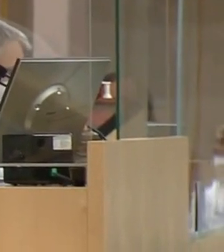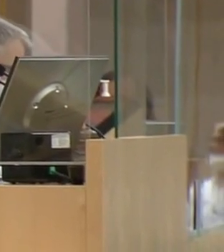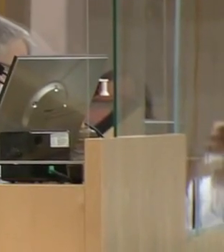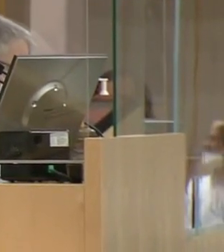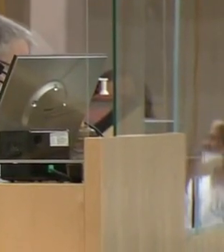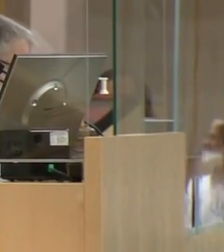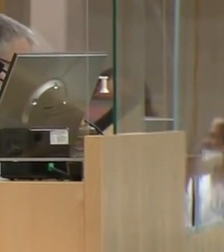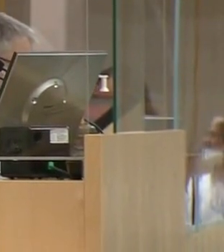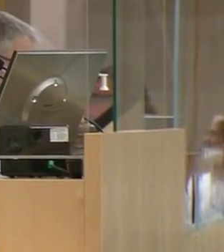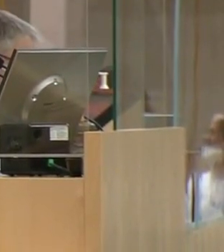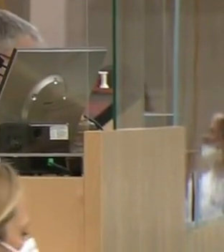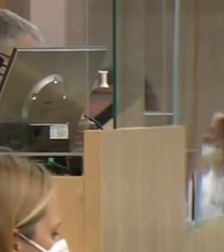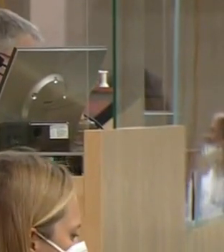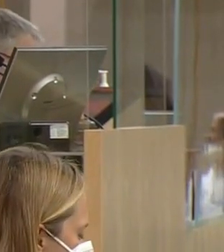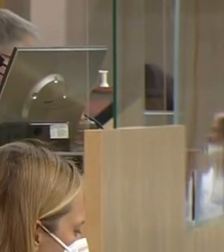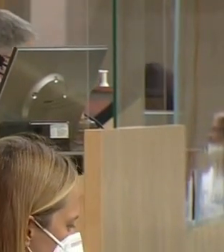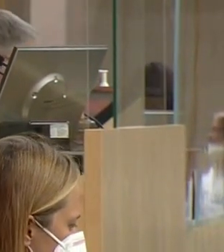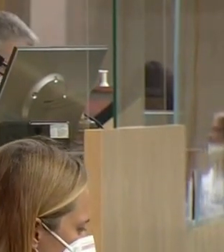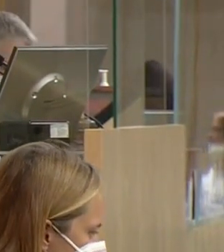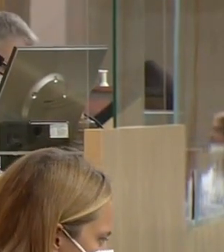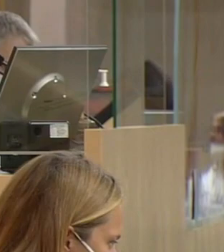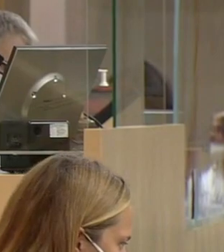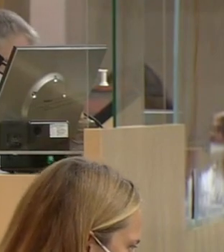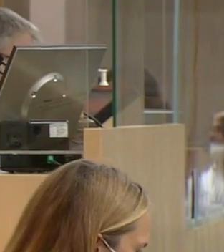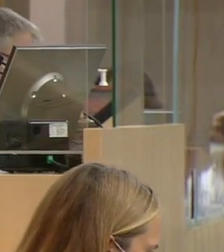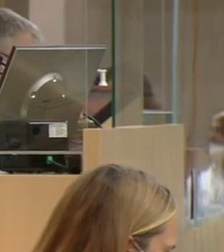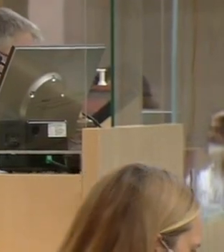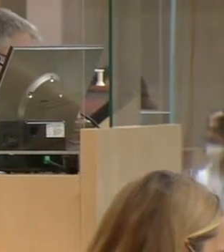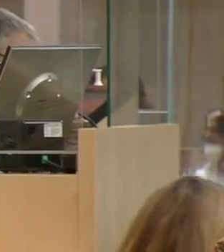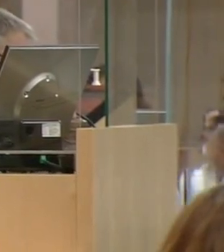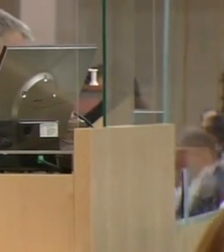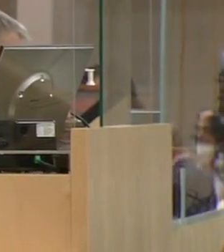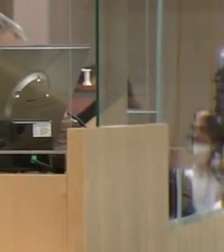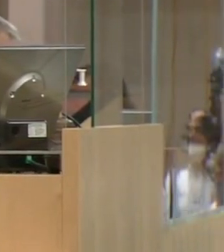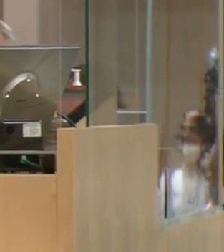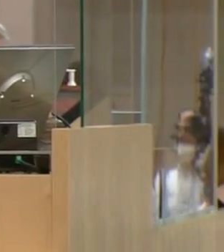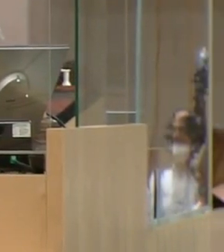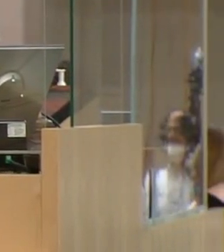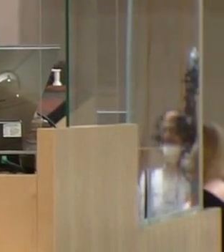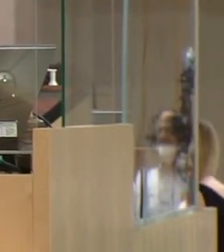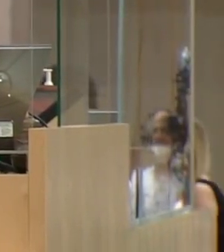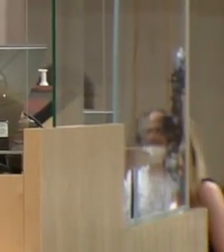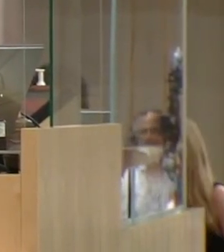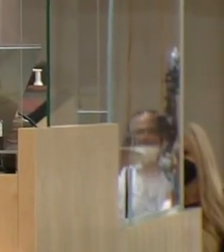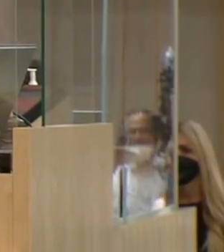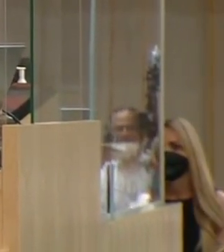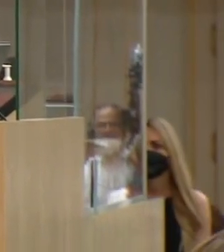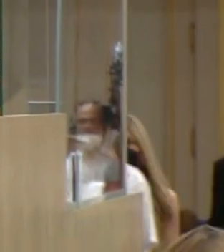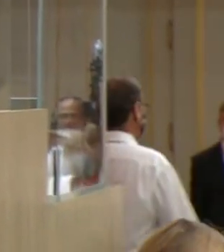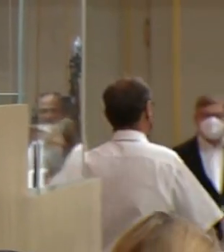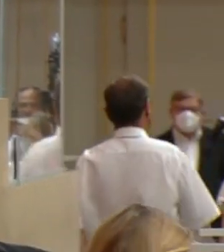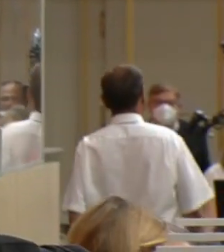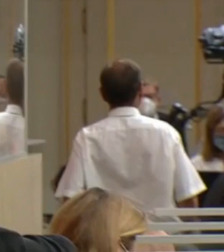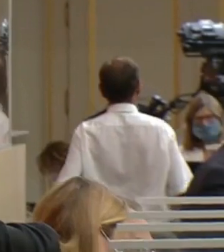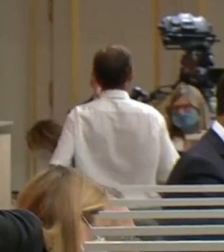Maske, wie sich das auf Aufmerksamkeit, auf Lernfähigkeit der Jugendlichen auswirkt. Herr Bundesminister, Sie haben